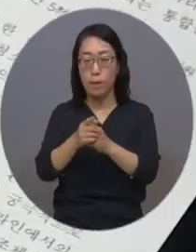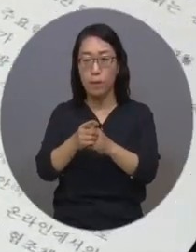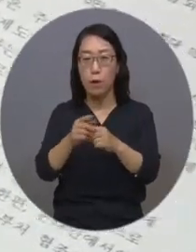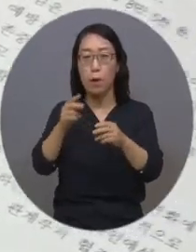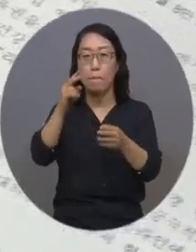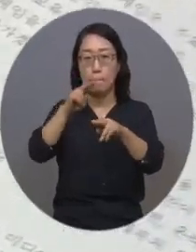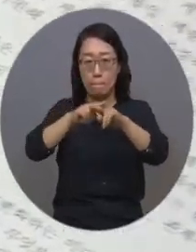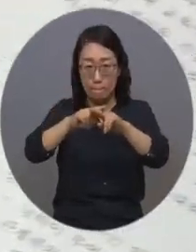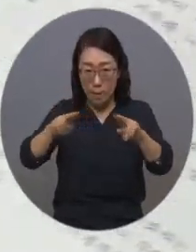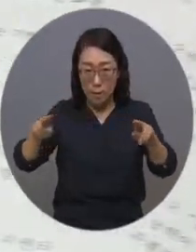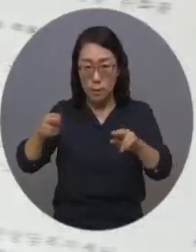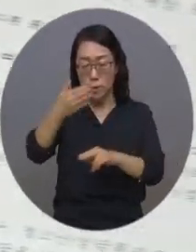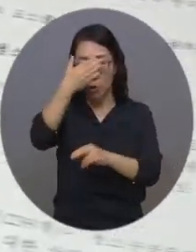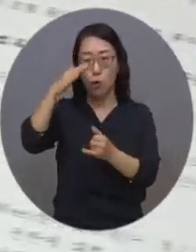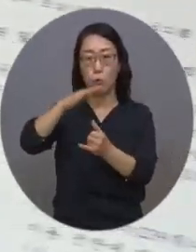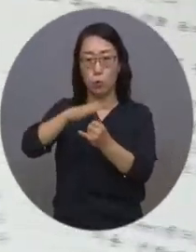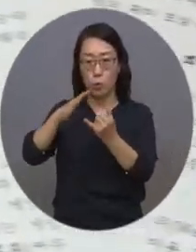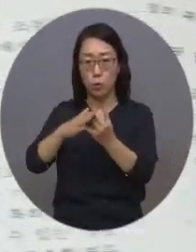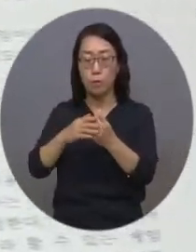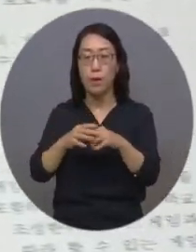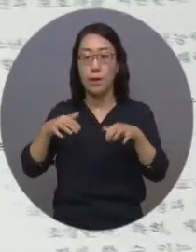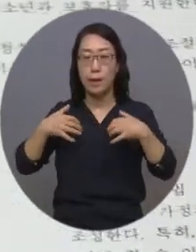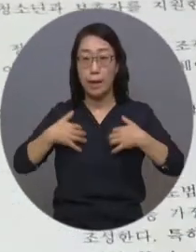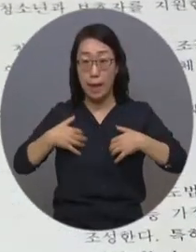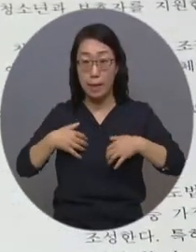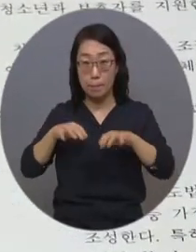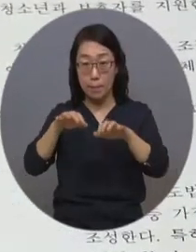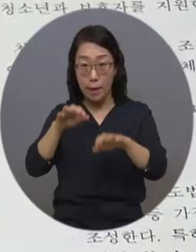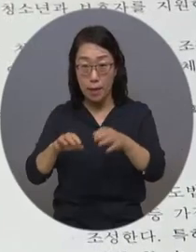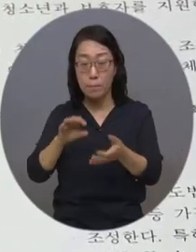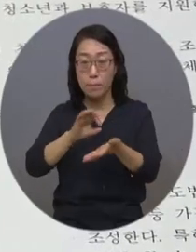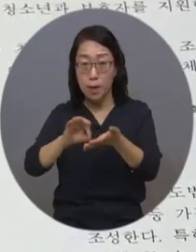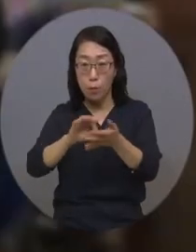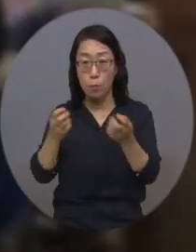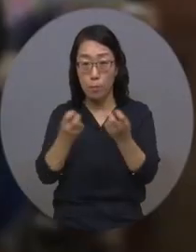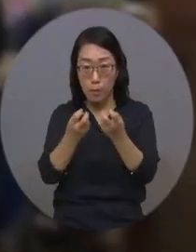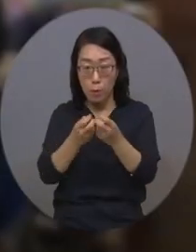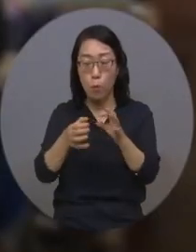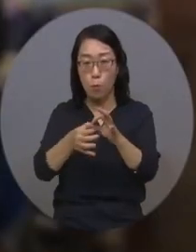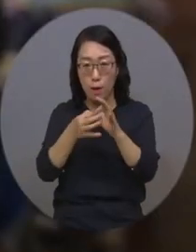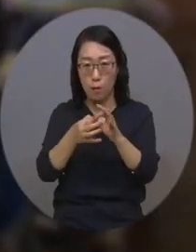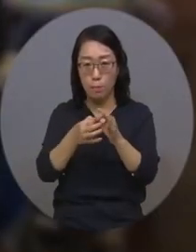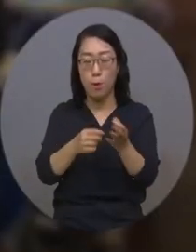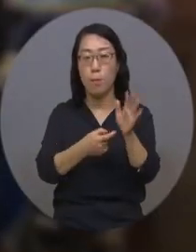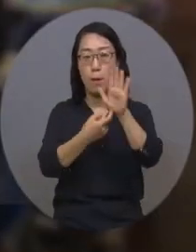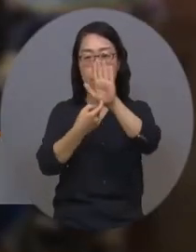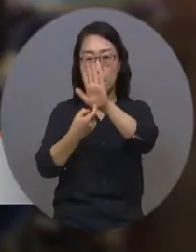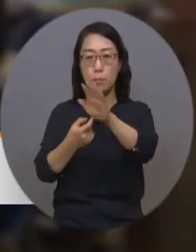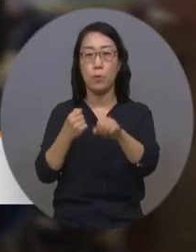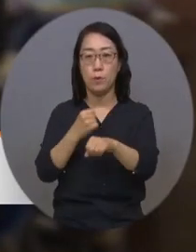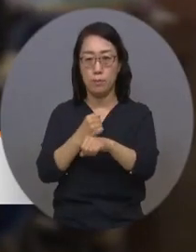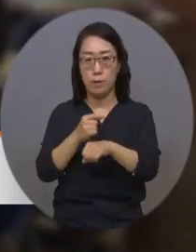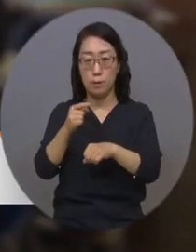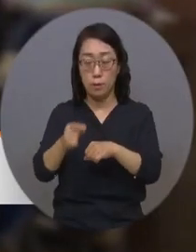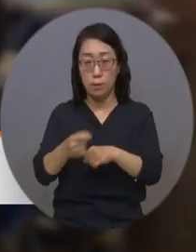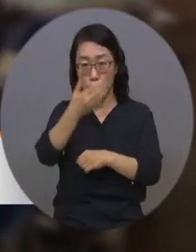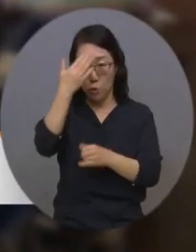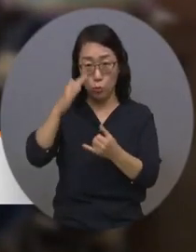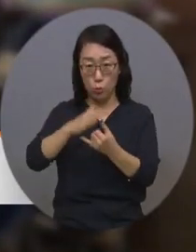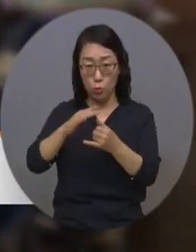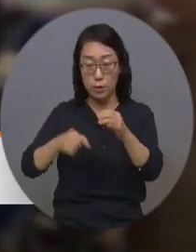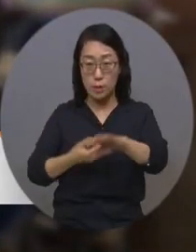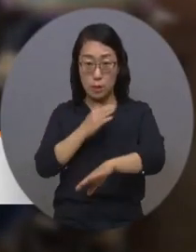미 청소년의 건강한 게임 이용 환경 조성 방안을 발표했습니다 이 방안은 청소년의 자기